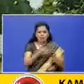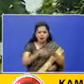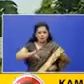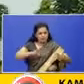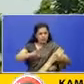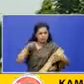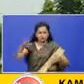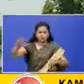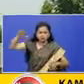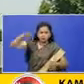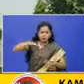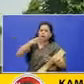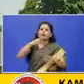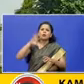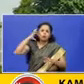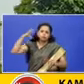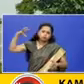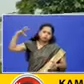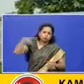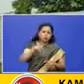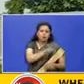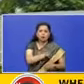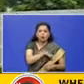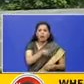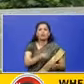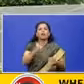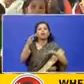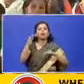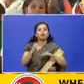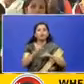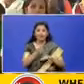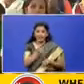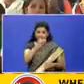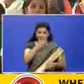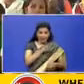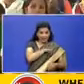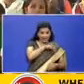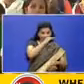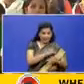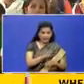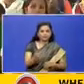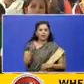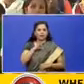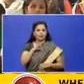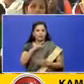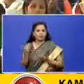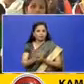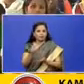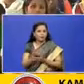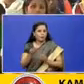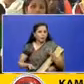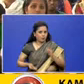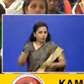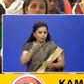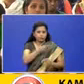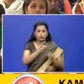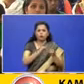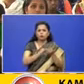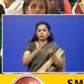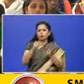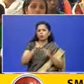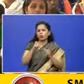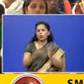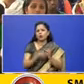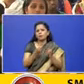कम हो गई है। लागत कम हुई तो आमदनी भी बढ़ गई। कमल जी सोलार बिजली से दूसरे कई